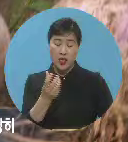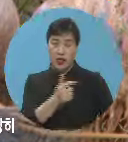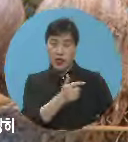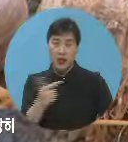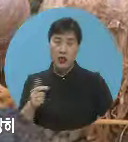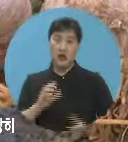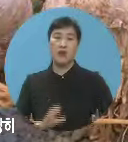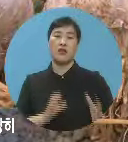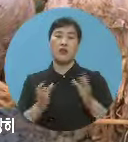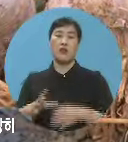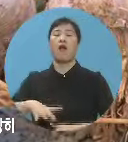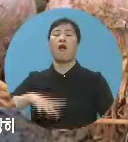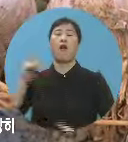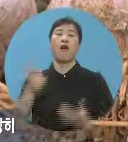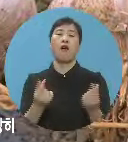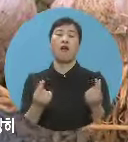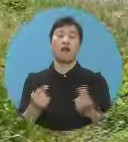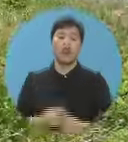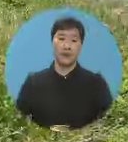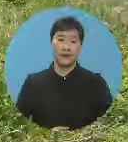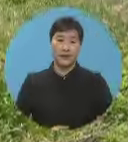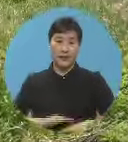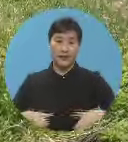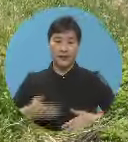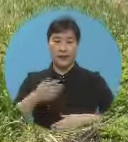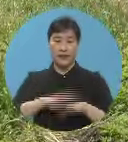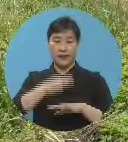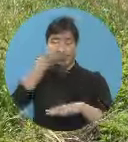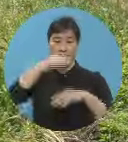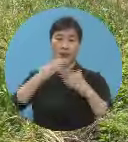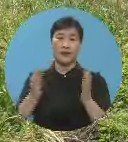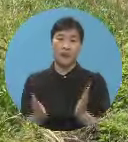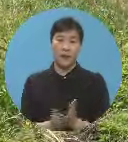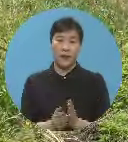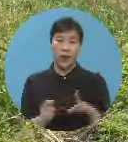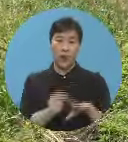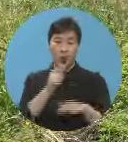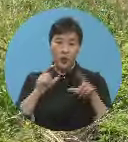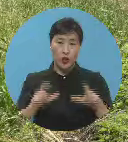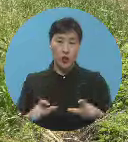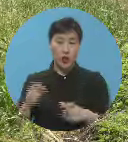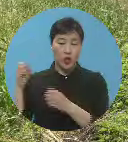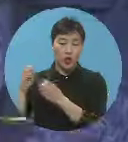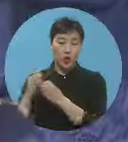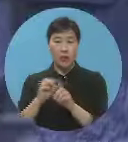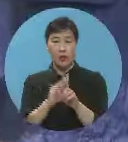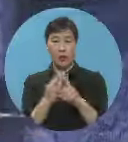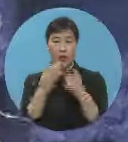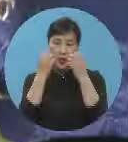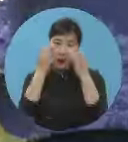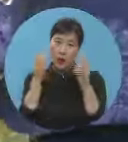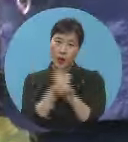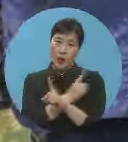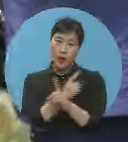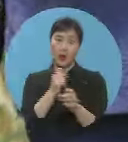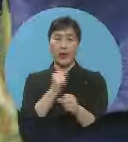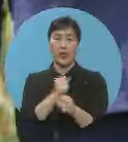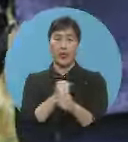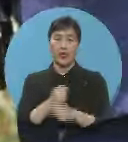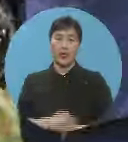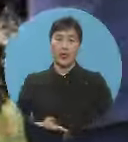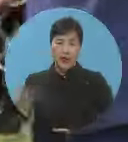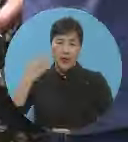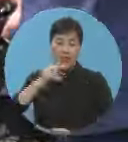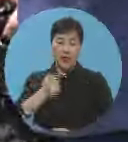동정은 세계에서 최초로 나온 것입니다 전남농업기술원 2 0 지역의 토종 마늘을 개량해 만들었습니다